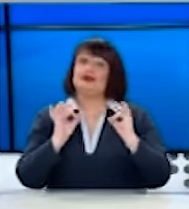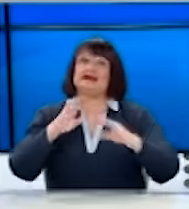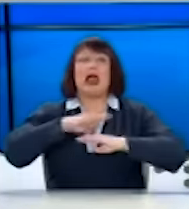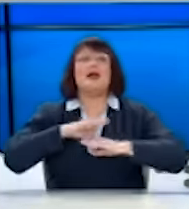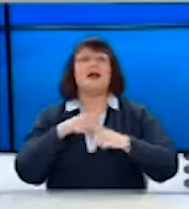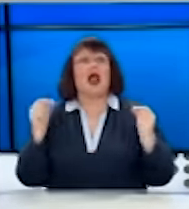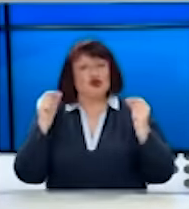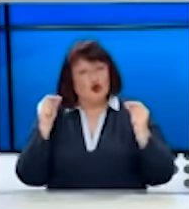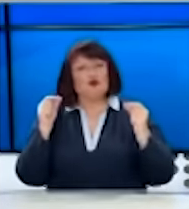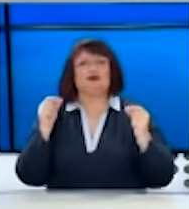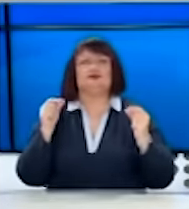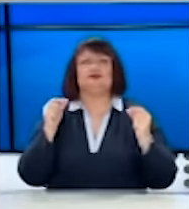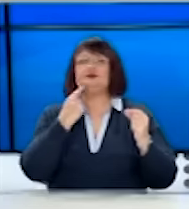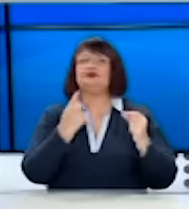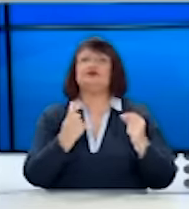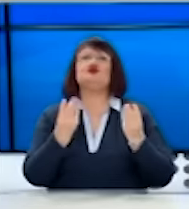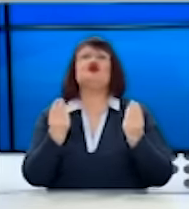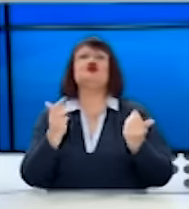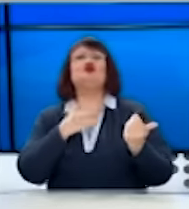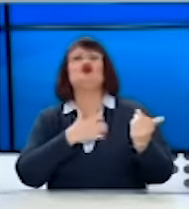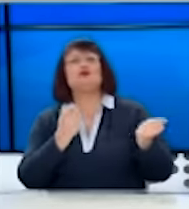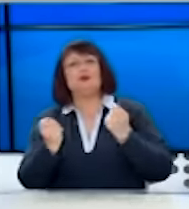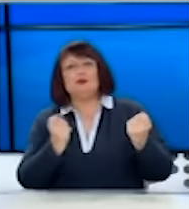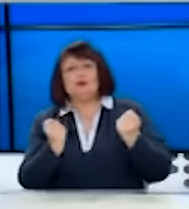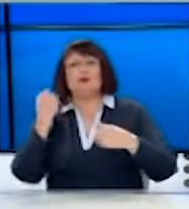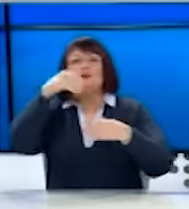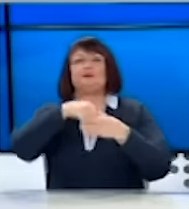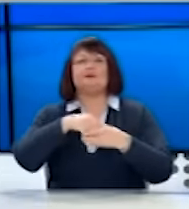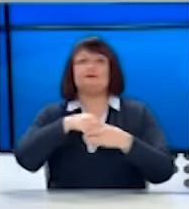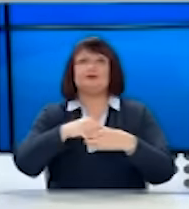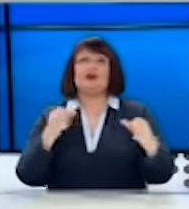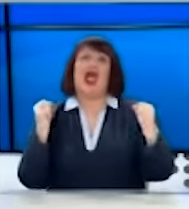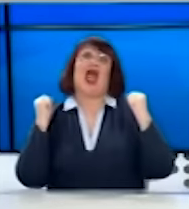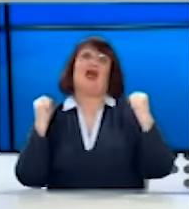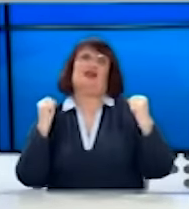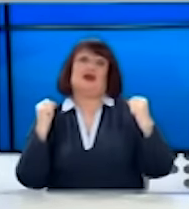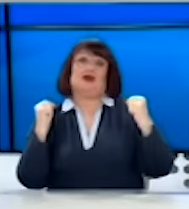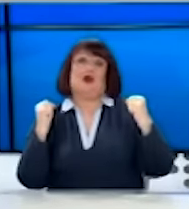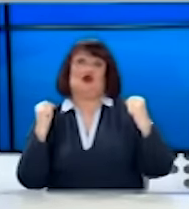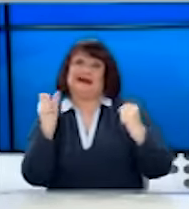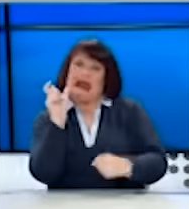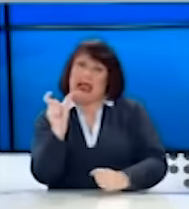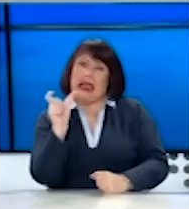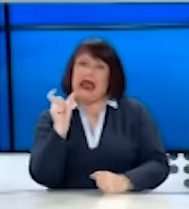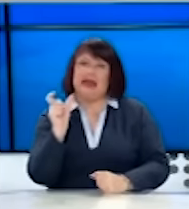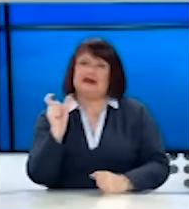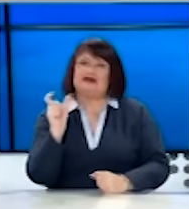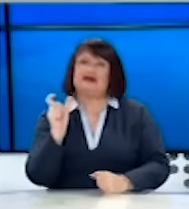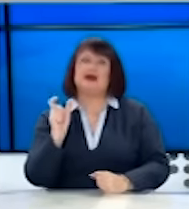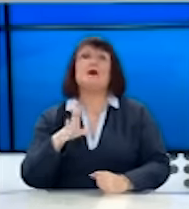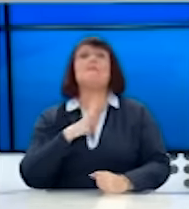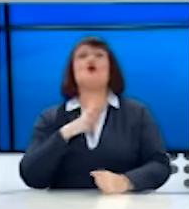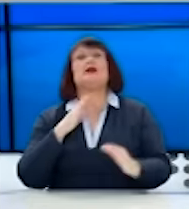ΝΑΤΟ επικαιροποίησαν τη στρατηγική τους για τη λεγόμενη ανθεκτικότητα, όπου εντάσσουν και την